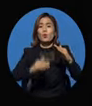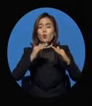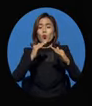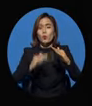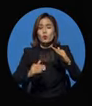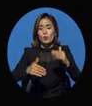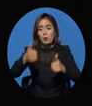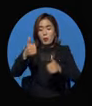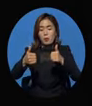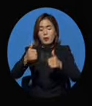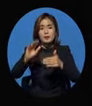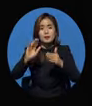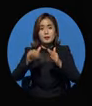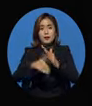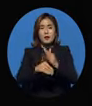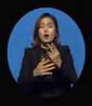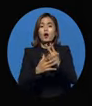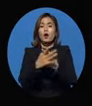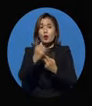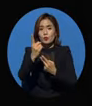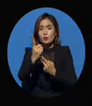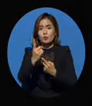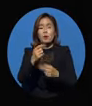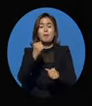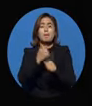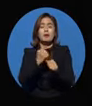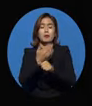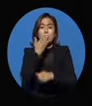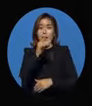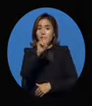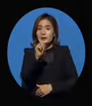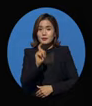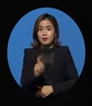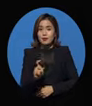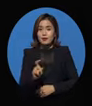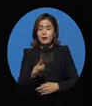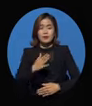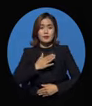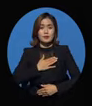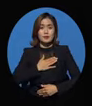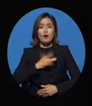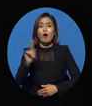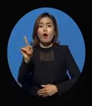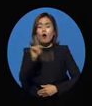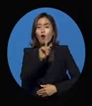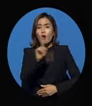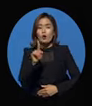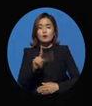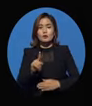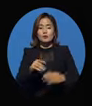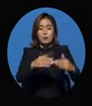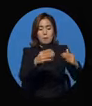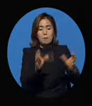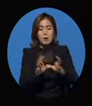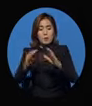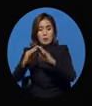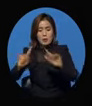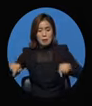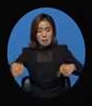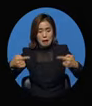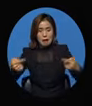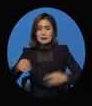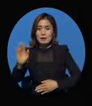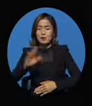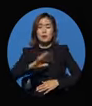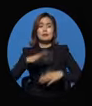관리를 통해 단일한 후 본 팀을 만들 수 있을 것인가 저속령 이란 어느게 보기 파이도 속하지 않고